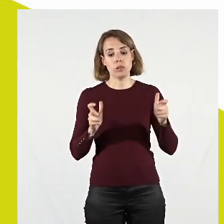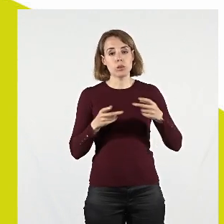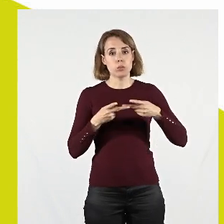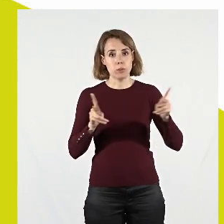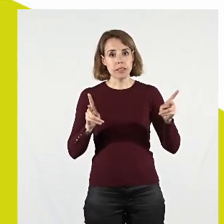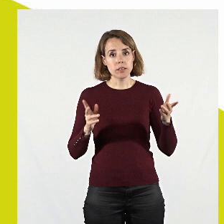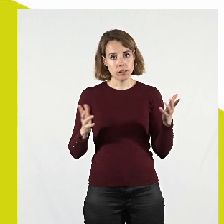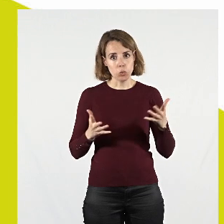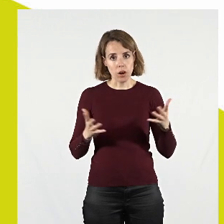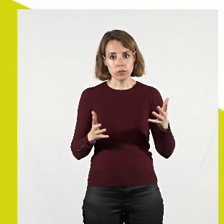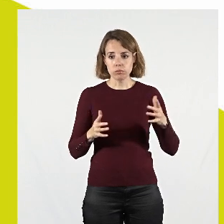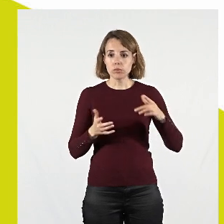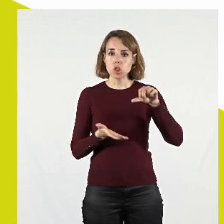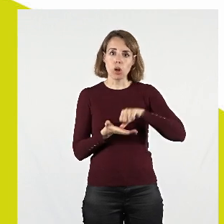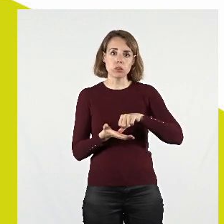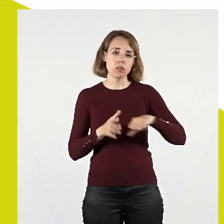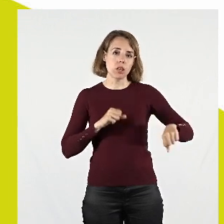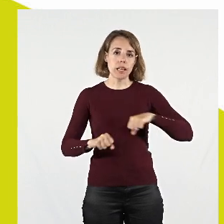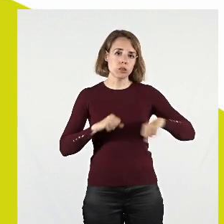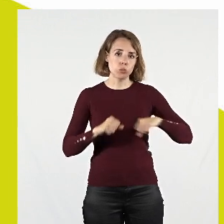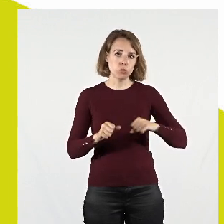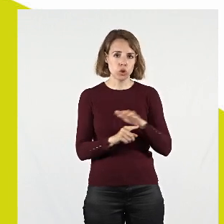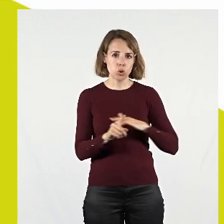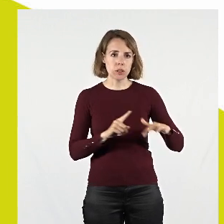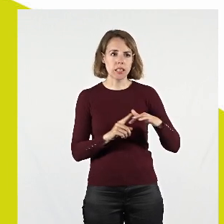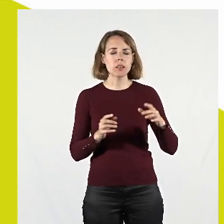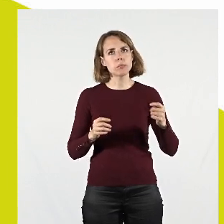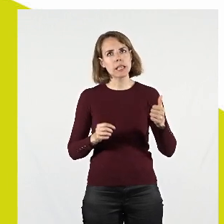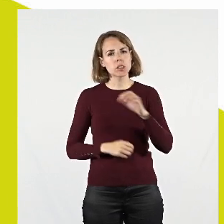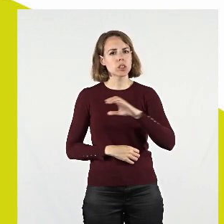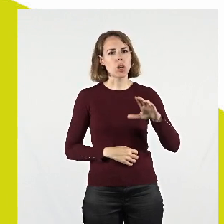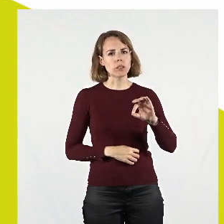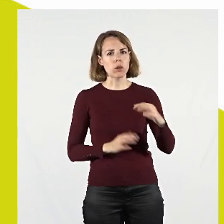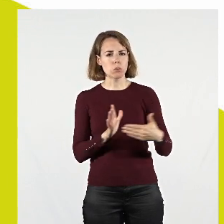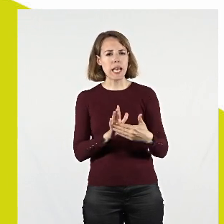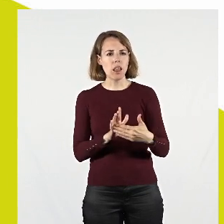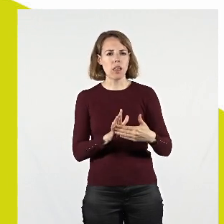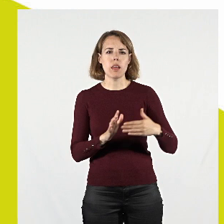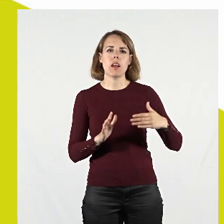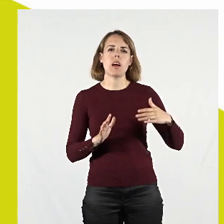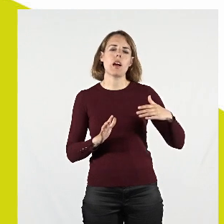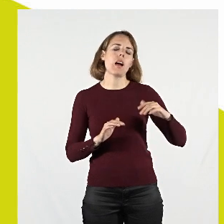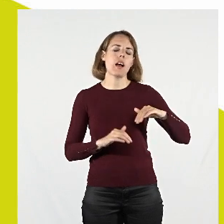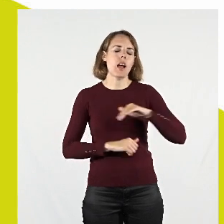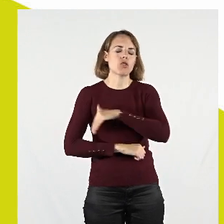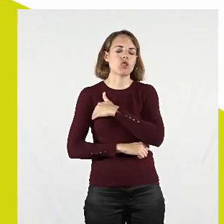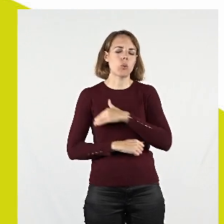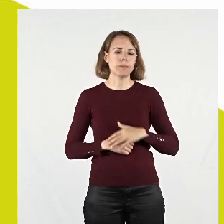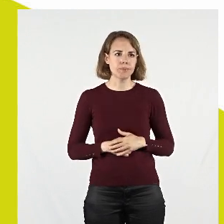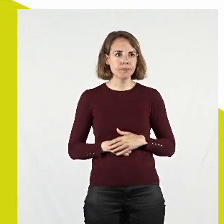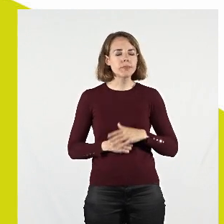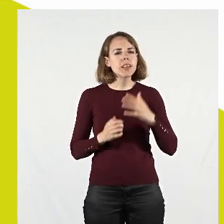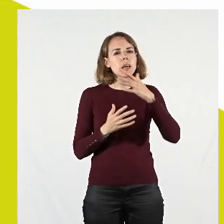sociale, presque 150 000 agents. Et alors, dans la catégorie du milieu, avec une couleur un peu mixte, en fait, on a une catégorie un